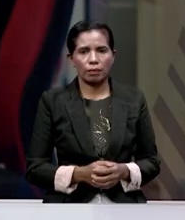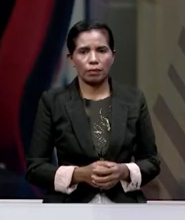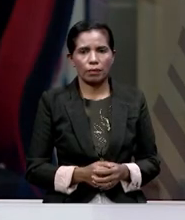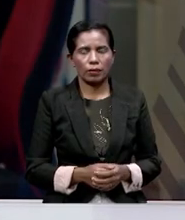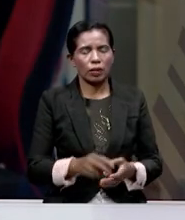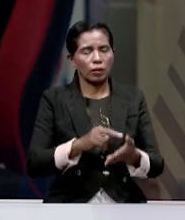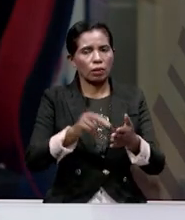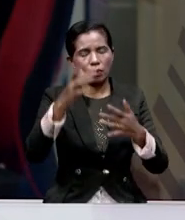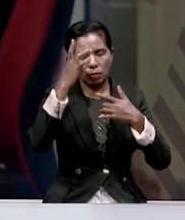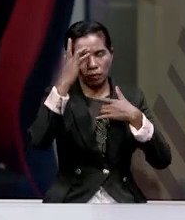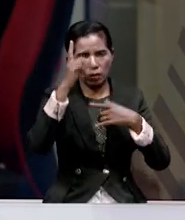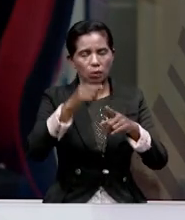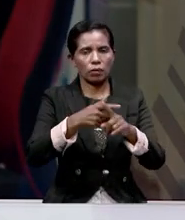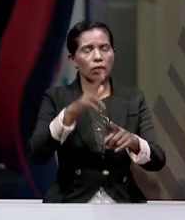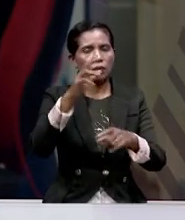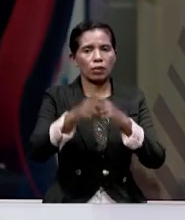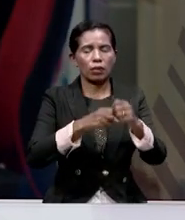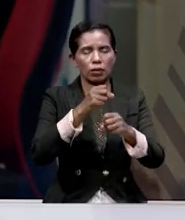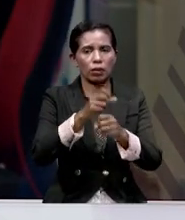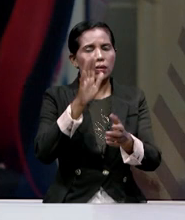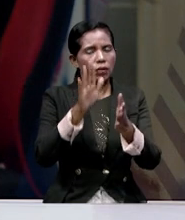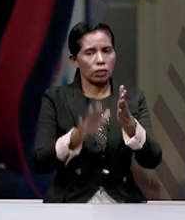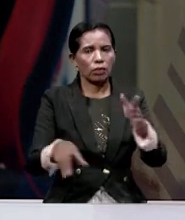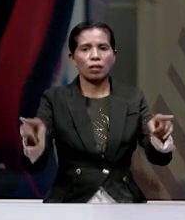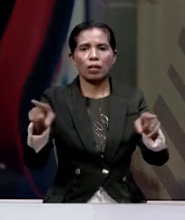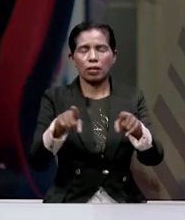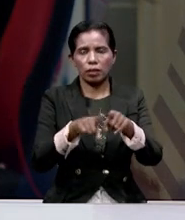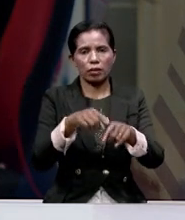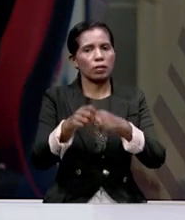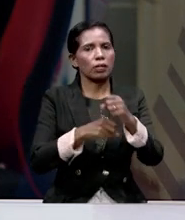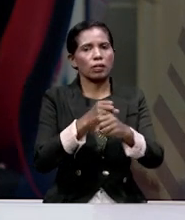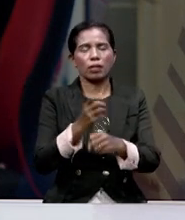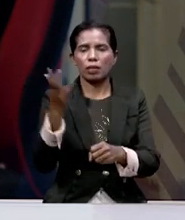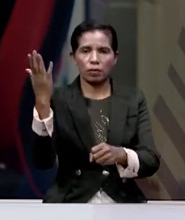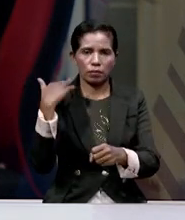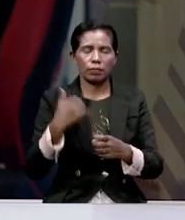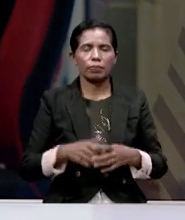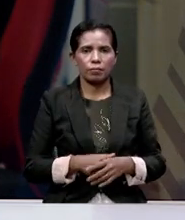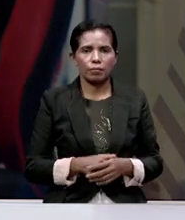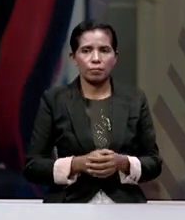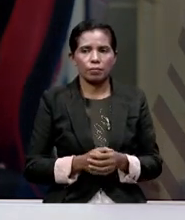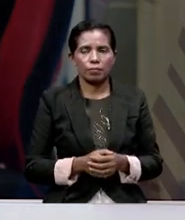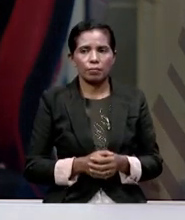Numero moras dengue ya fulan tolu tinang ne menos kompara ho tinang kotok.